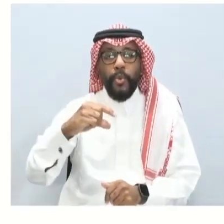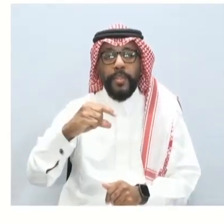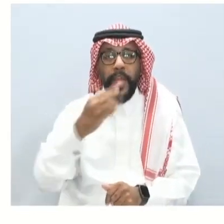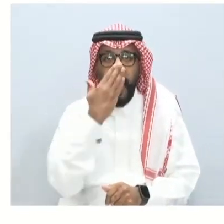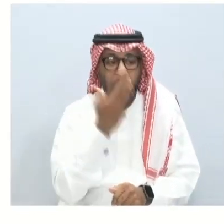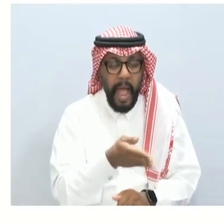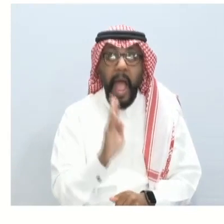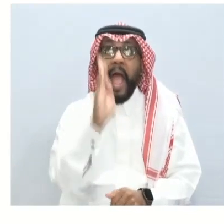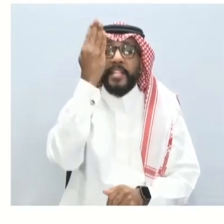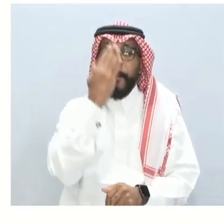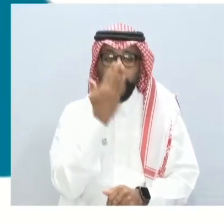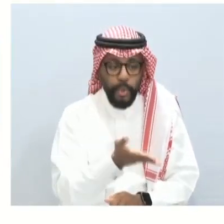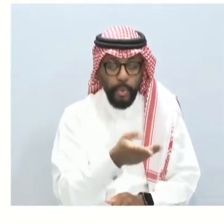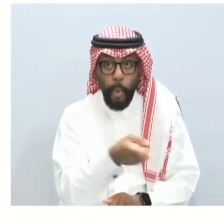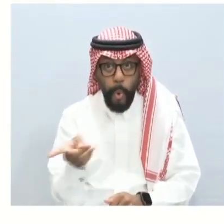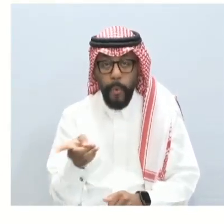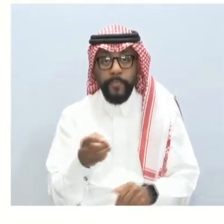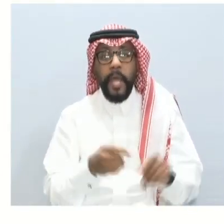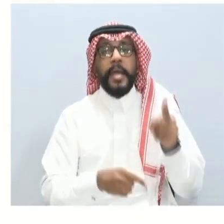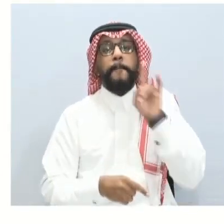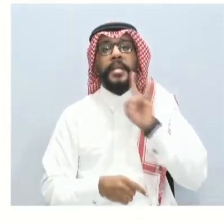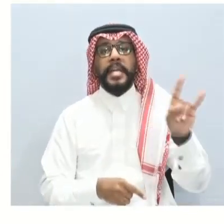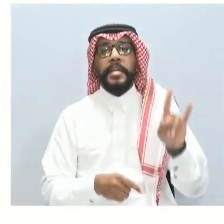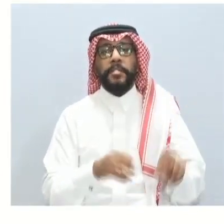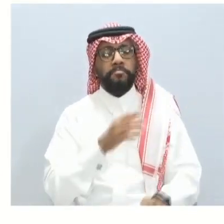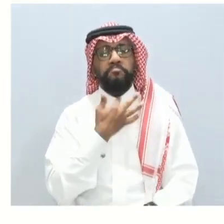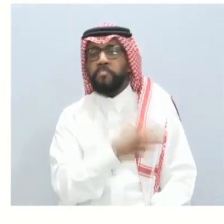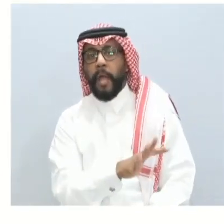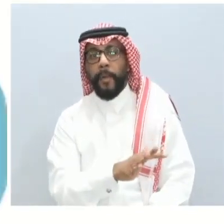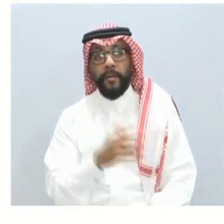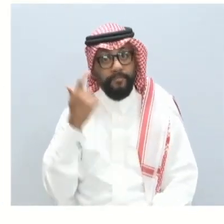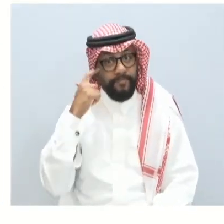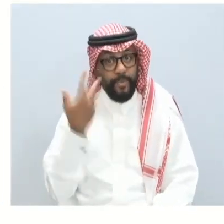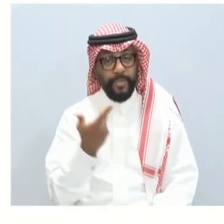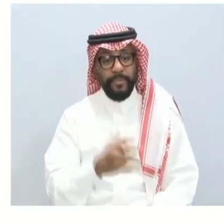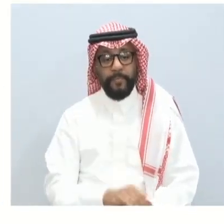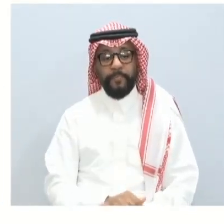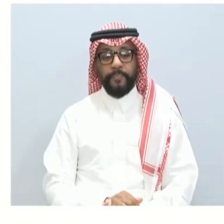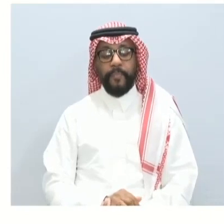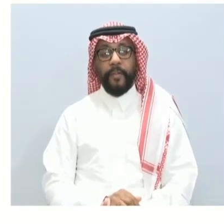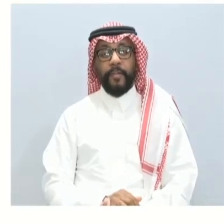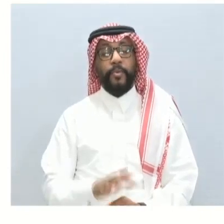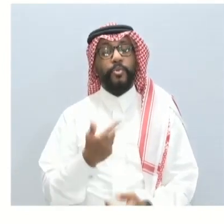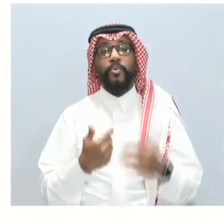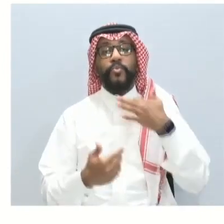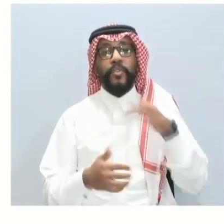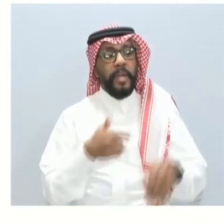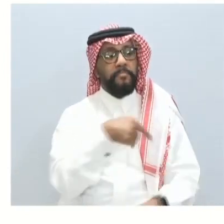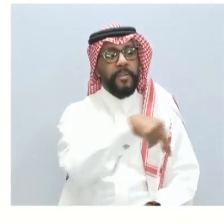الكافرين هذه الايه دليل على كفر الاباء والاستكبار كفر الاعراب